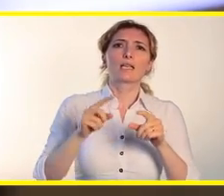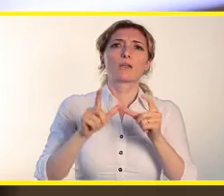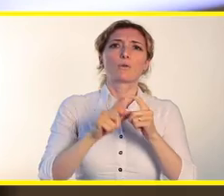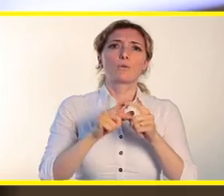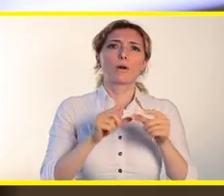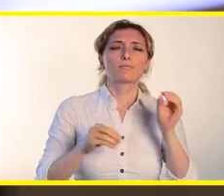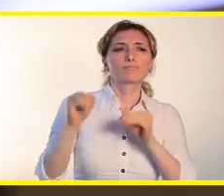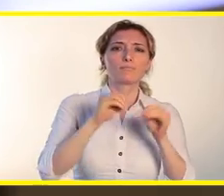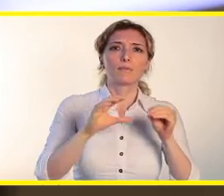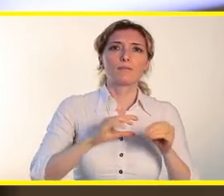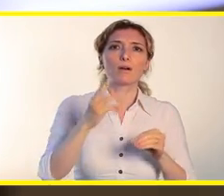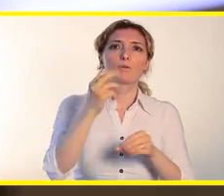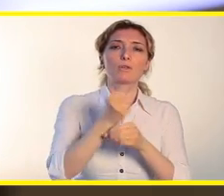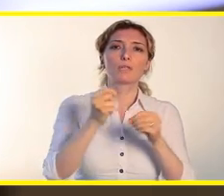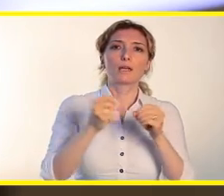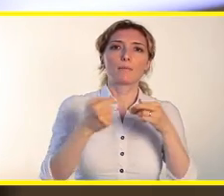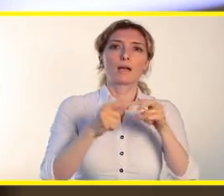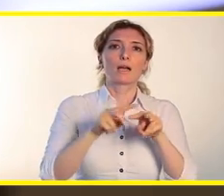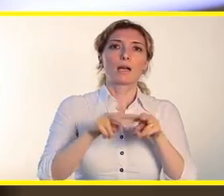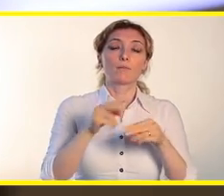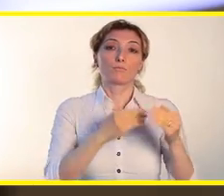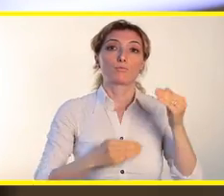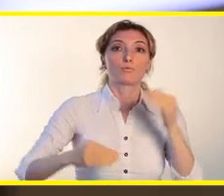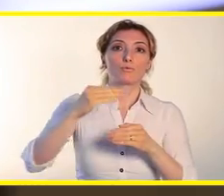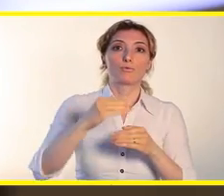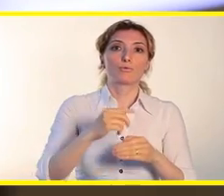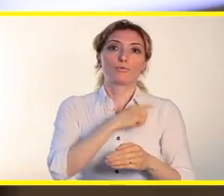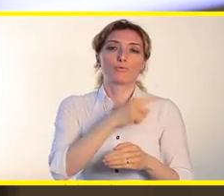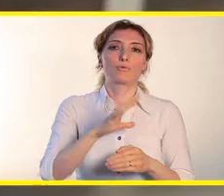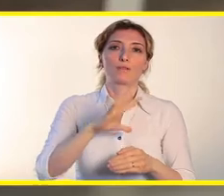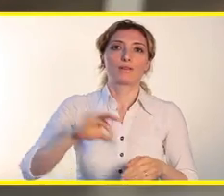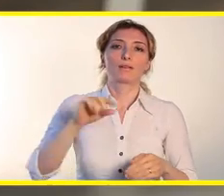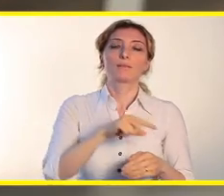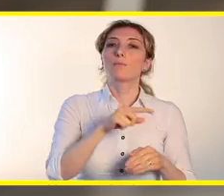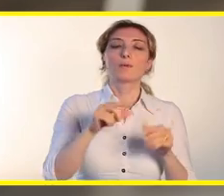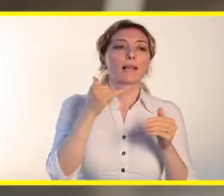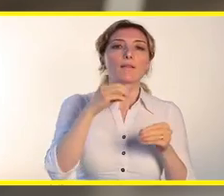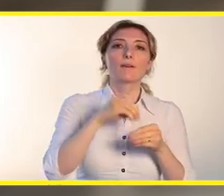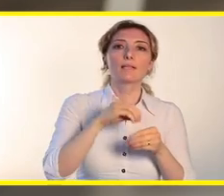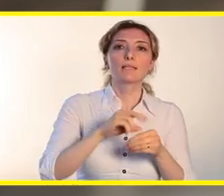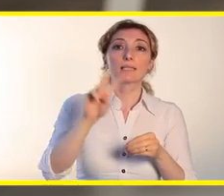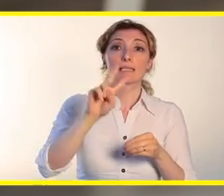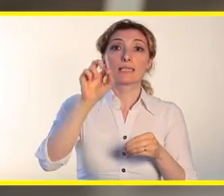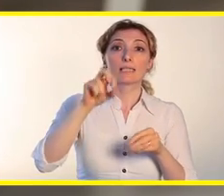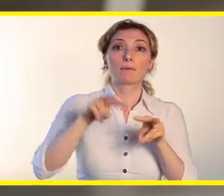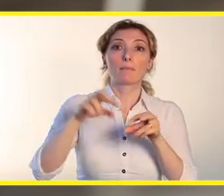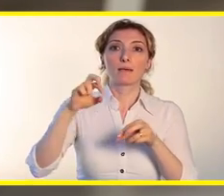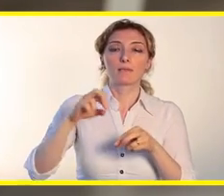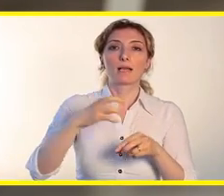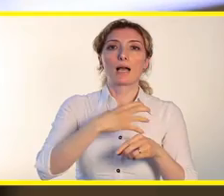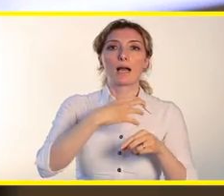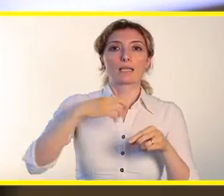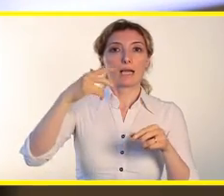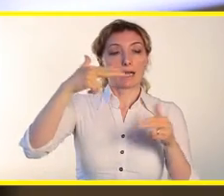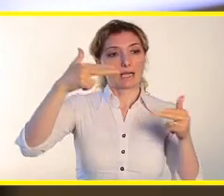Qualcomm işlemcisi ve 3 GB RAM ile üstün bir performansa sahip. M9, 20 megapiksel ana kamerası